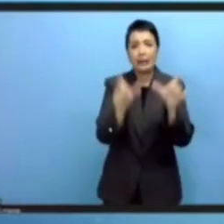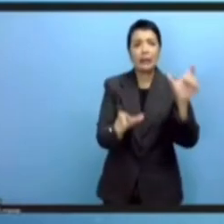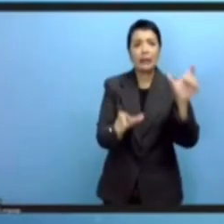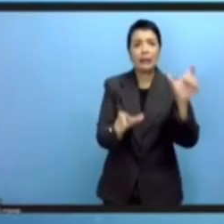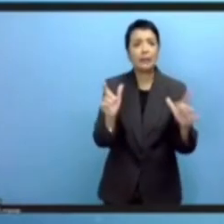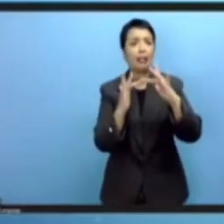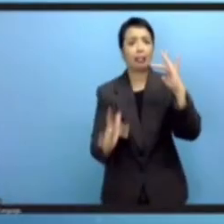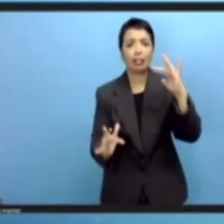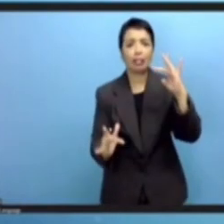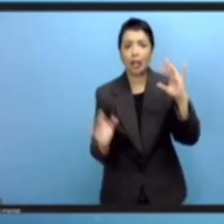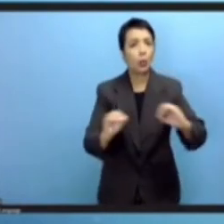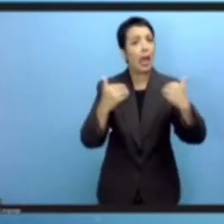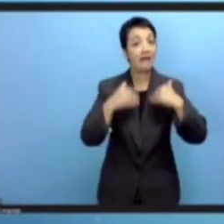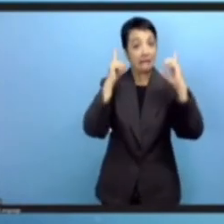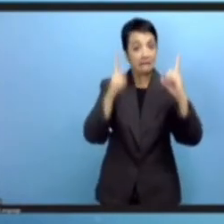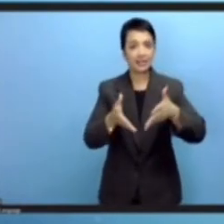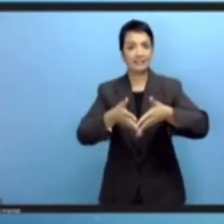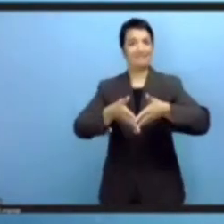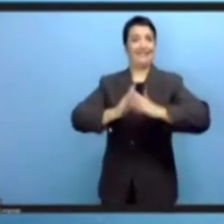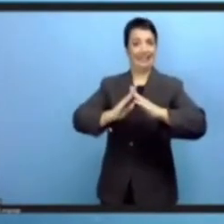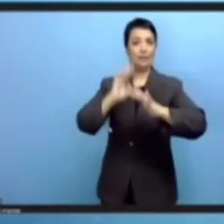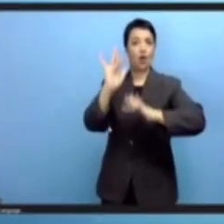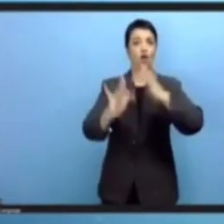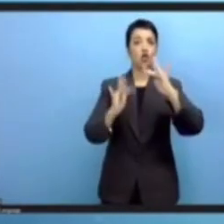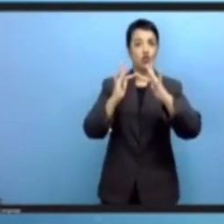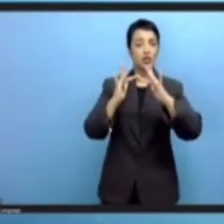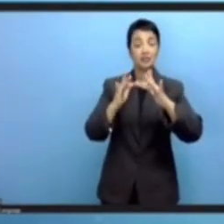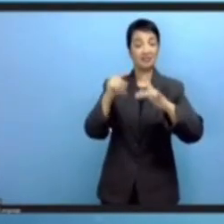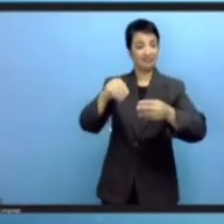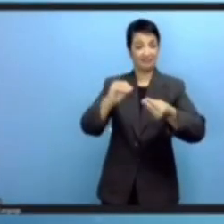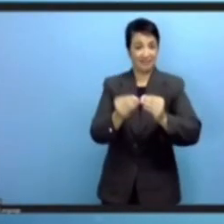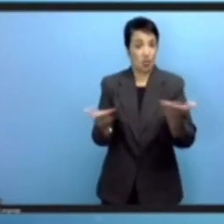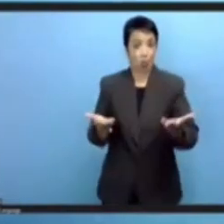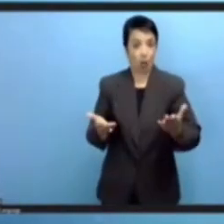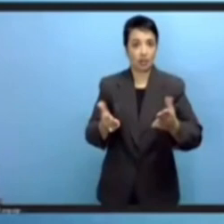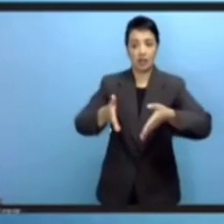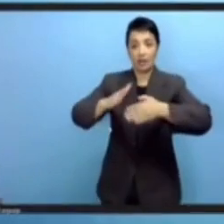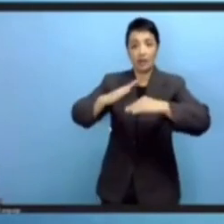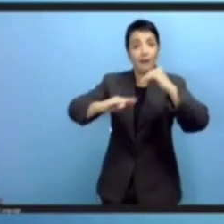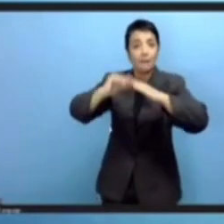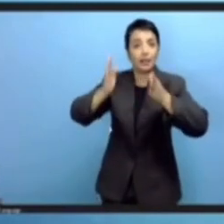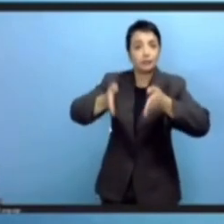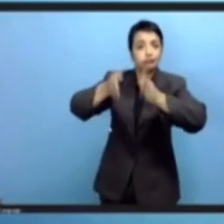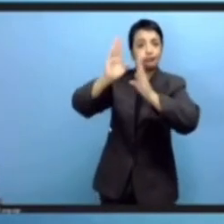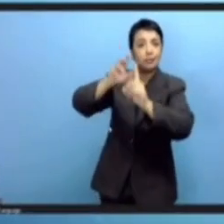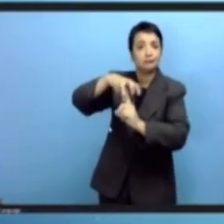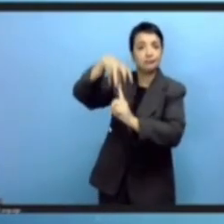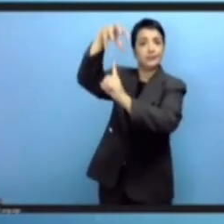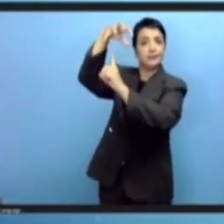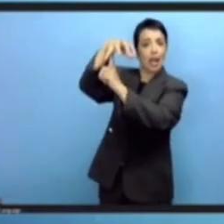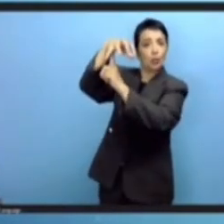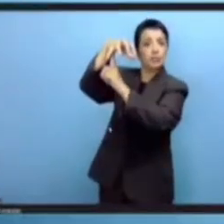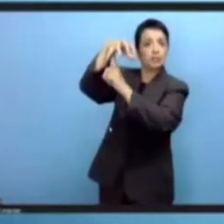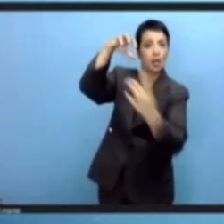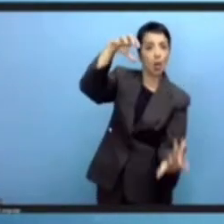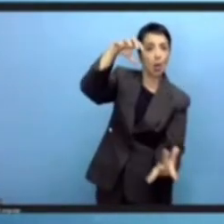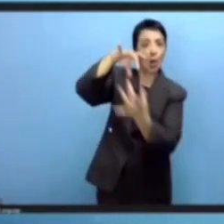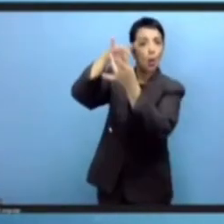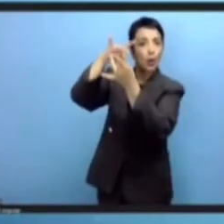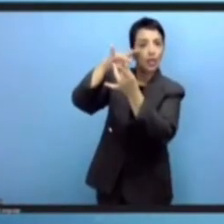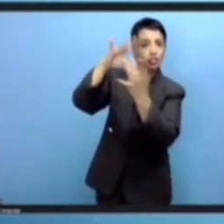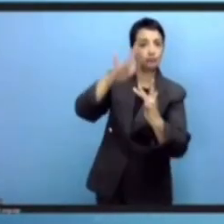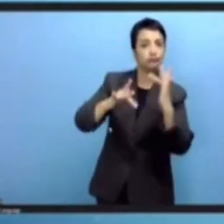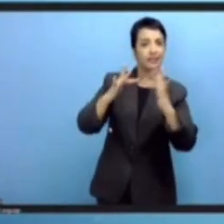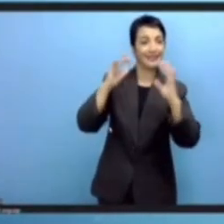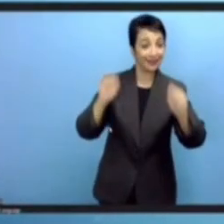assurer la connexion de ceux qui n'ont pas aujourd'hui accès à la connectivité. Il faut créer donc l'infrastructure physique pour assurer